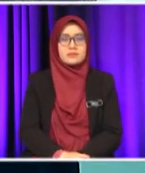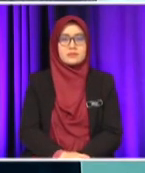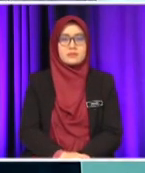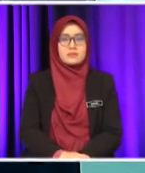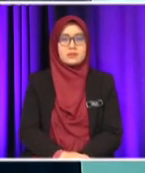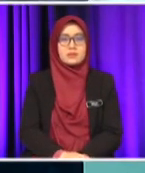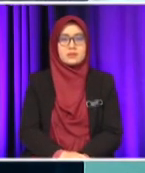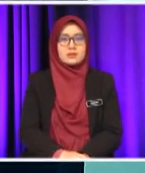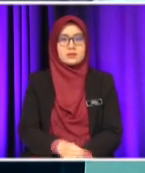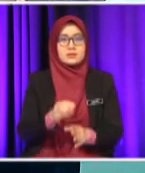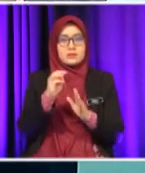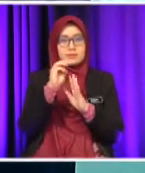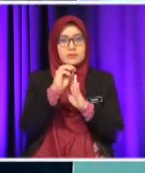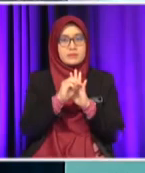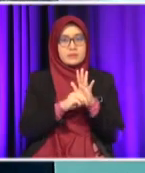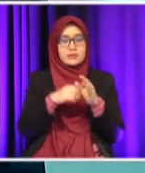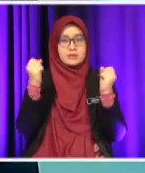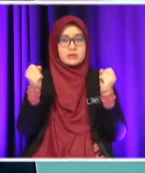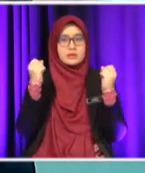di sudut bilik